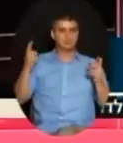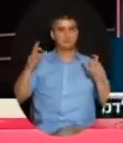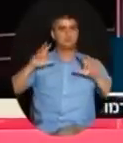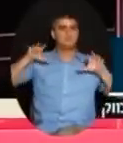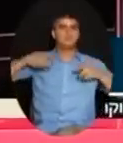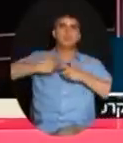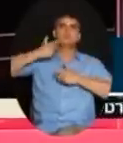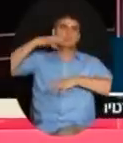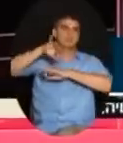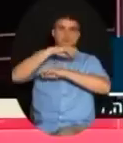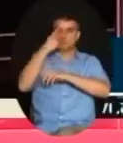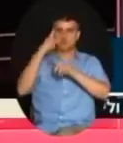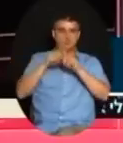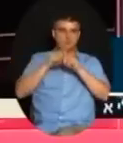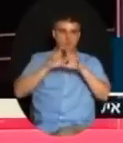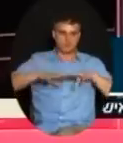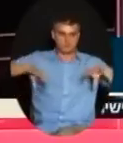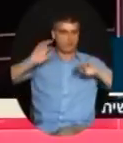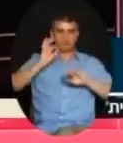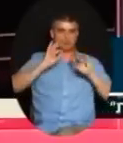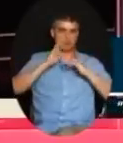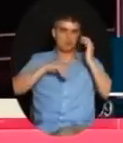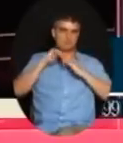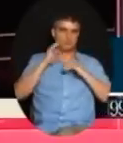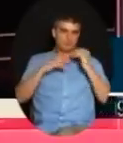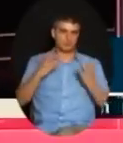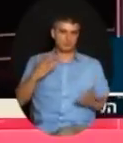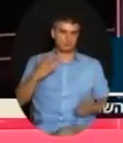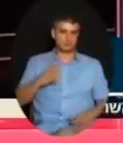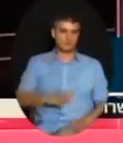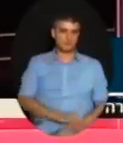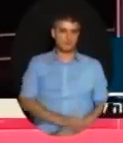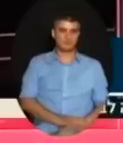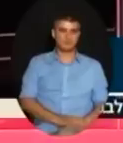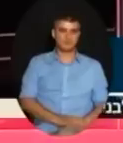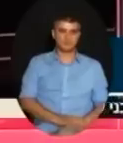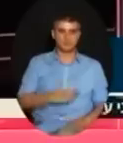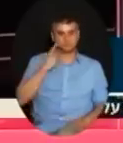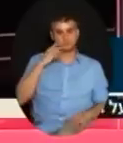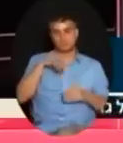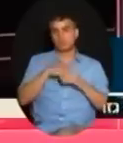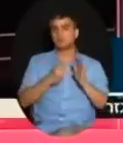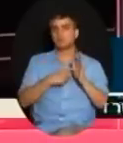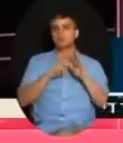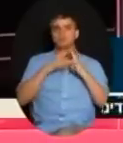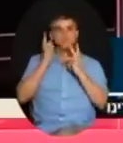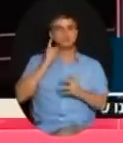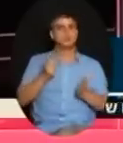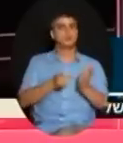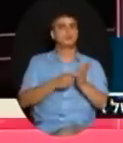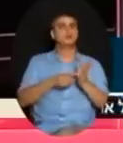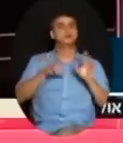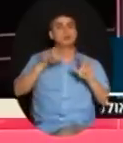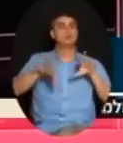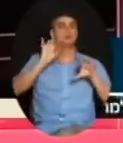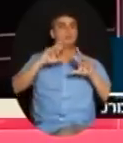מפלצת ארכיטקטונית שנראית כמו חייזר שעוד לא נבנתה. אבל אני חושבת שזה חלק מהתביעות שציבור צריך לתבוע מהנבחרים